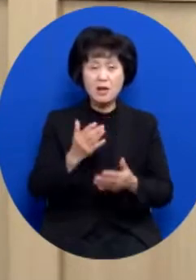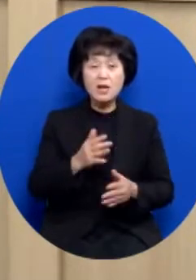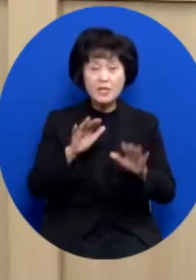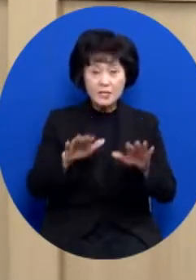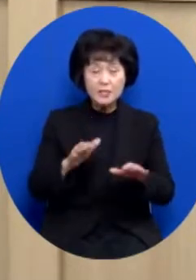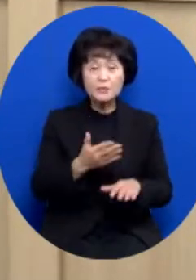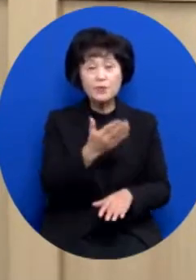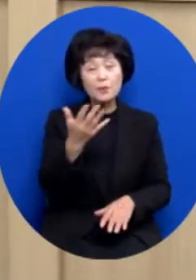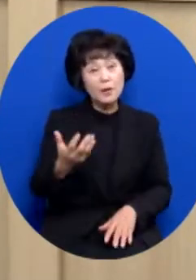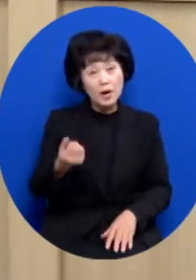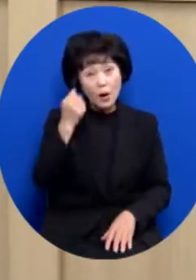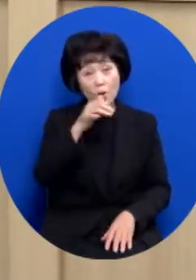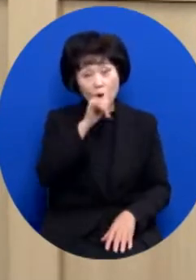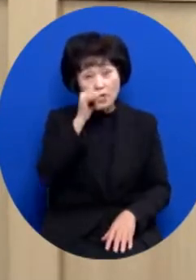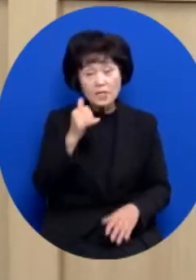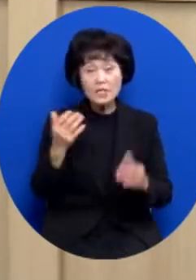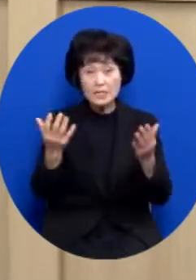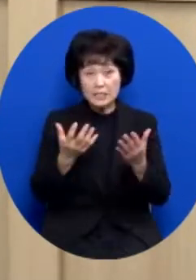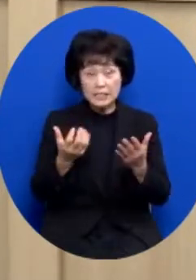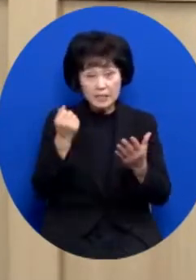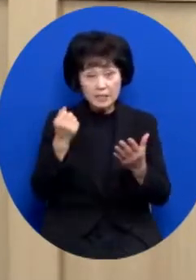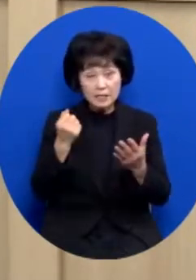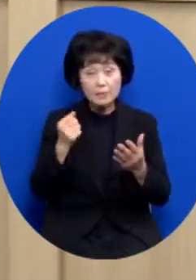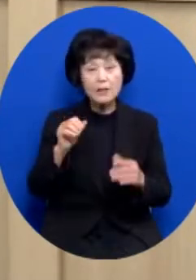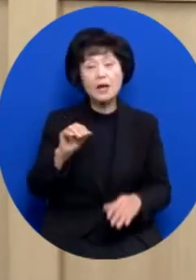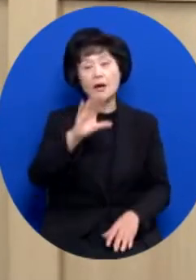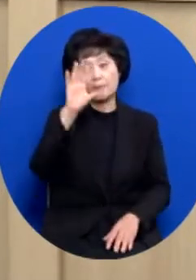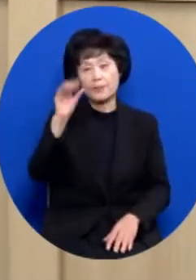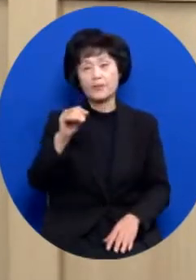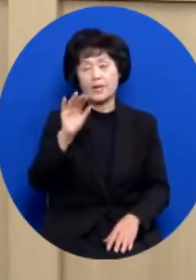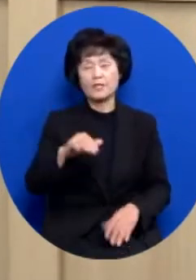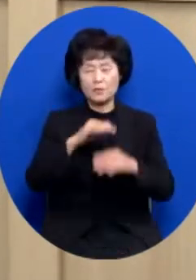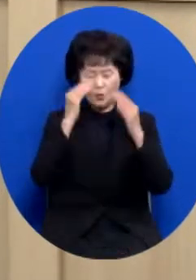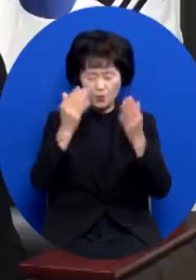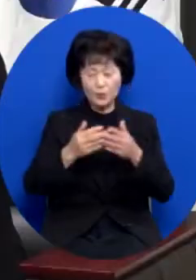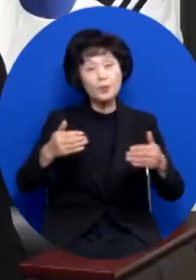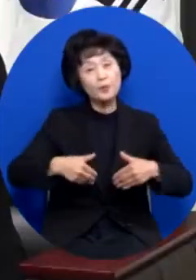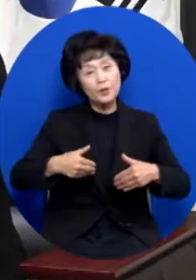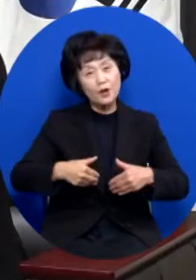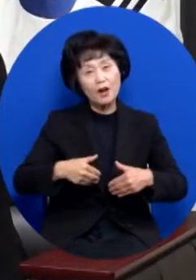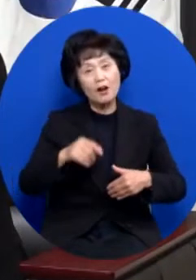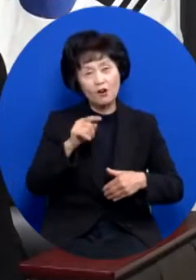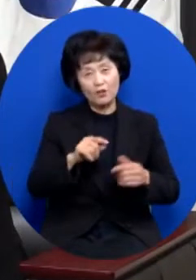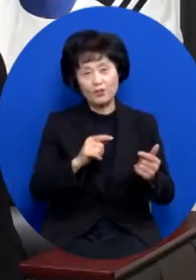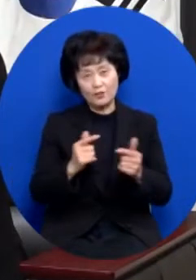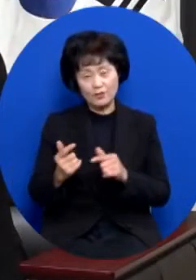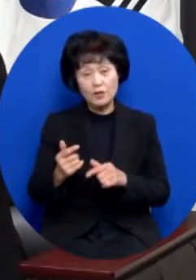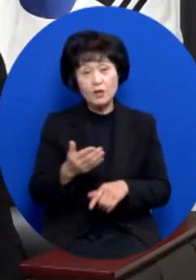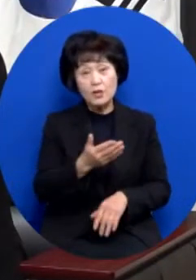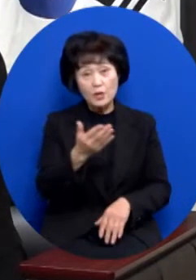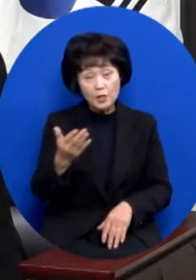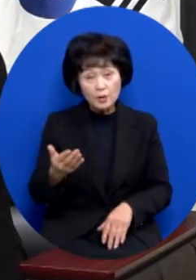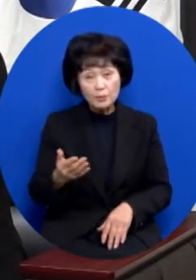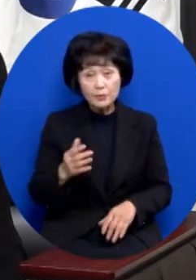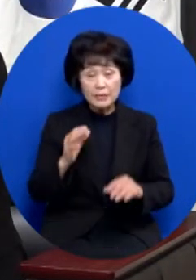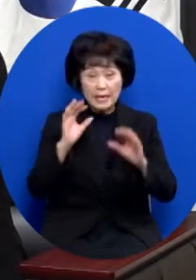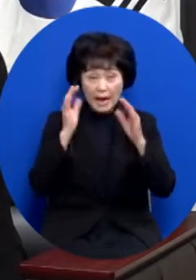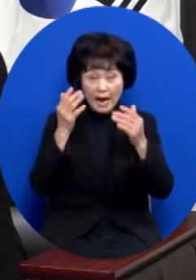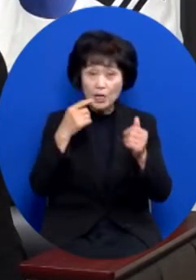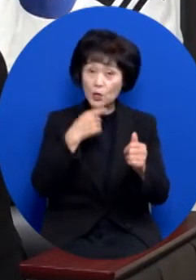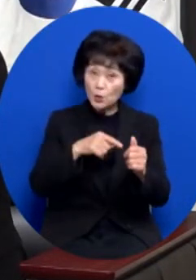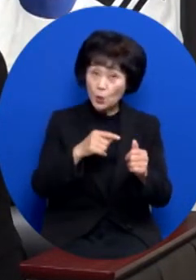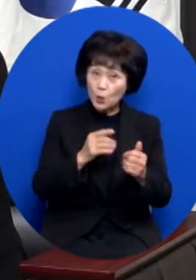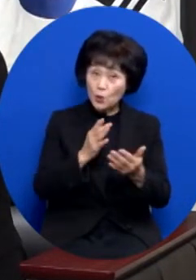기술 혹은 여러분들이 갖고 있는 직업이 아프리카에서는 다 필요한 것들입니다 여러분들이 유아교육을 하고